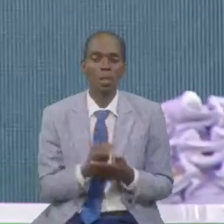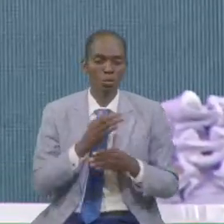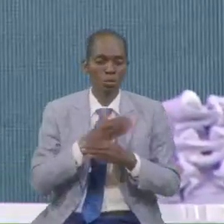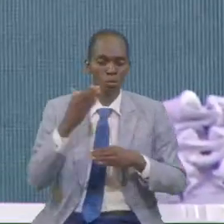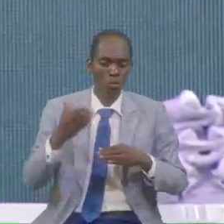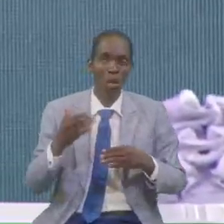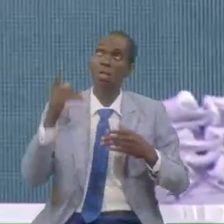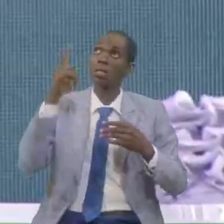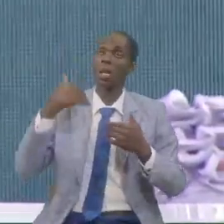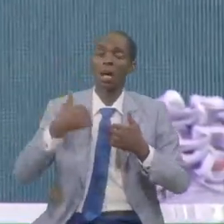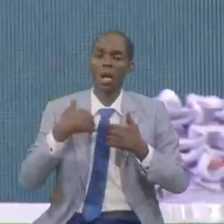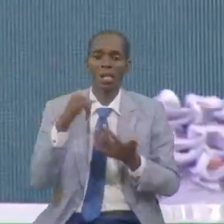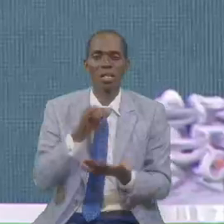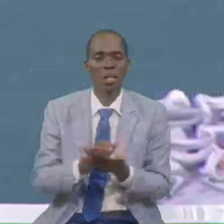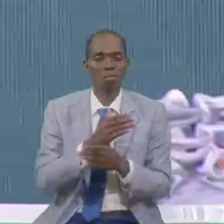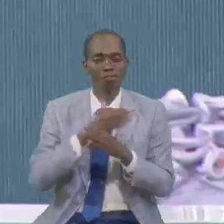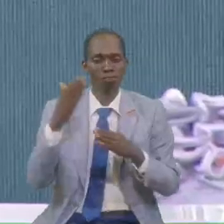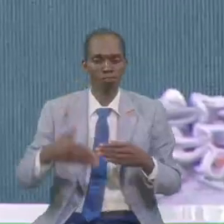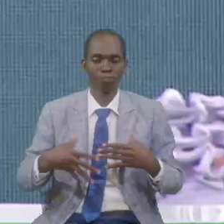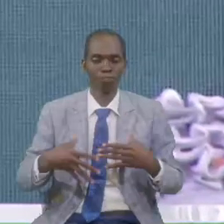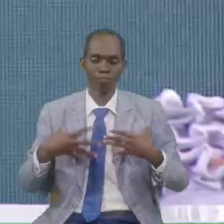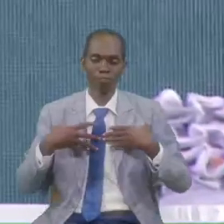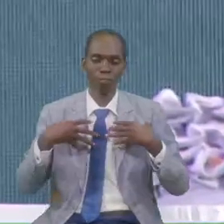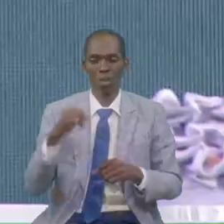il a la guérison holistique pour nous.